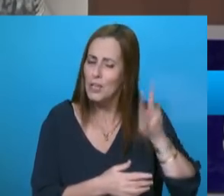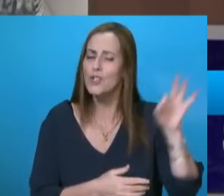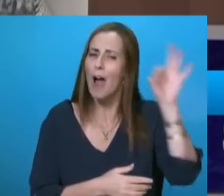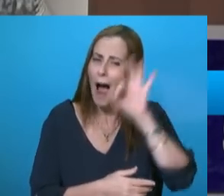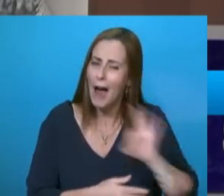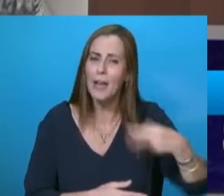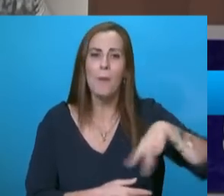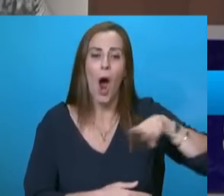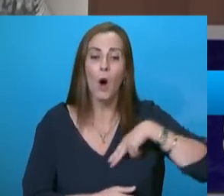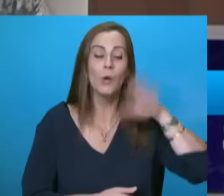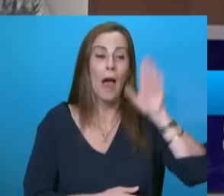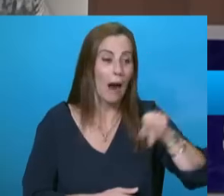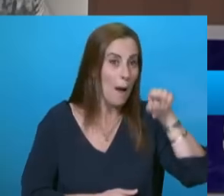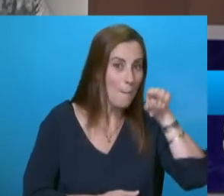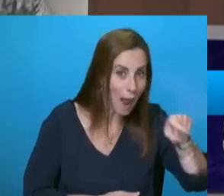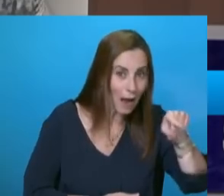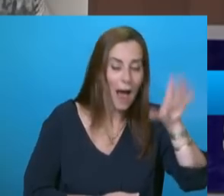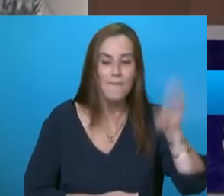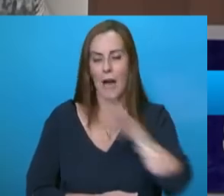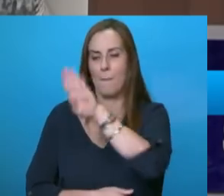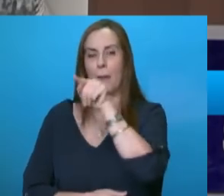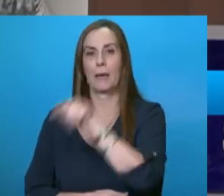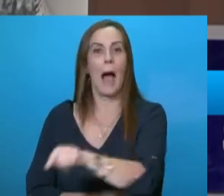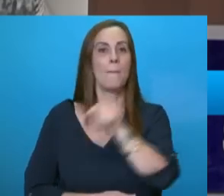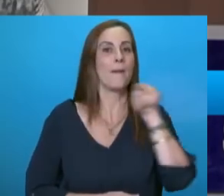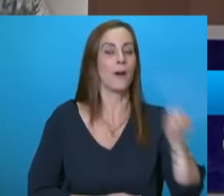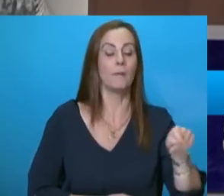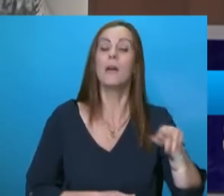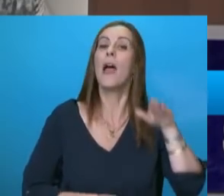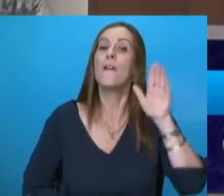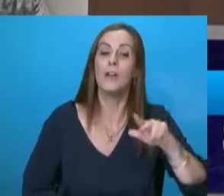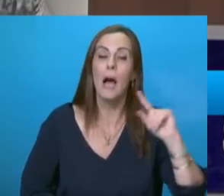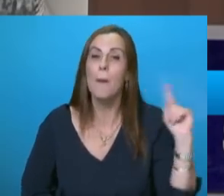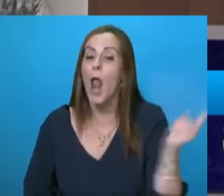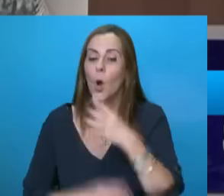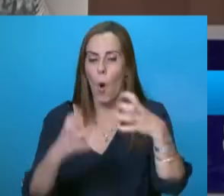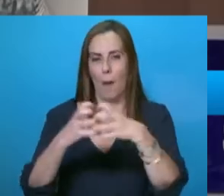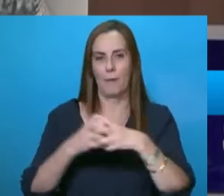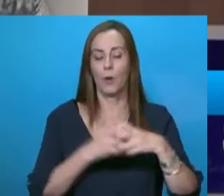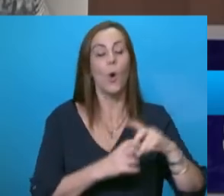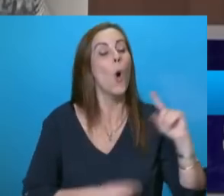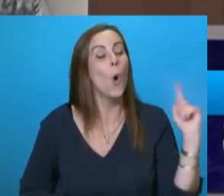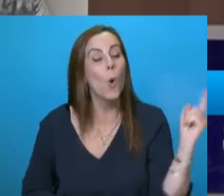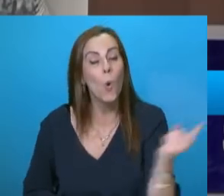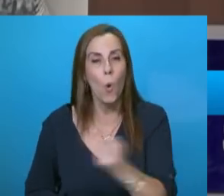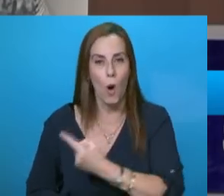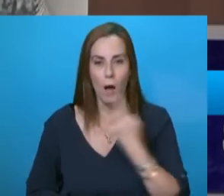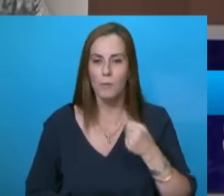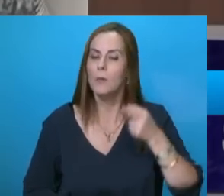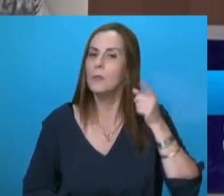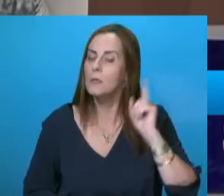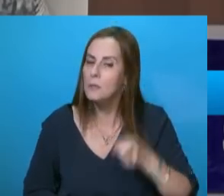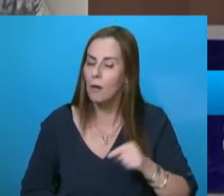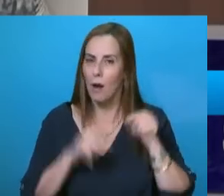על שני המועמדים, כמו גם על כלל הסיעות כולן, לייצר את